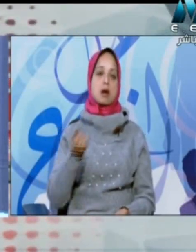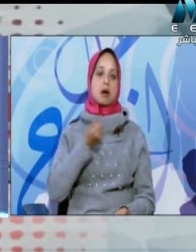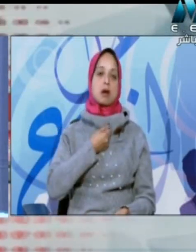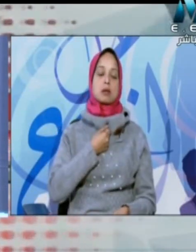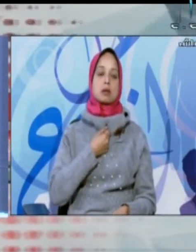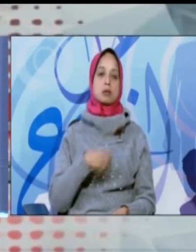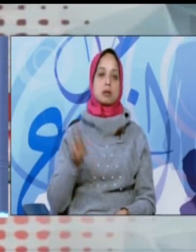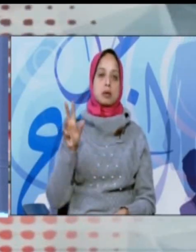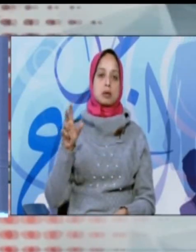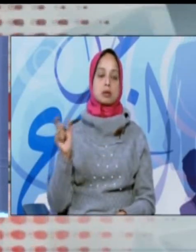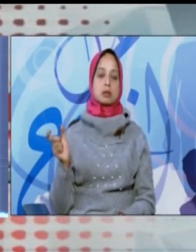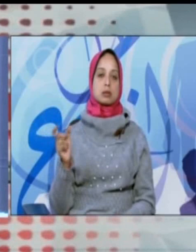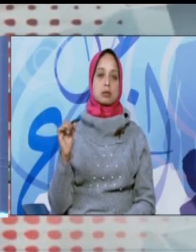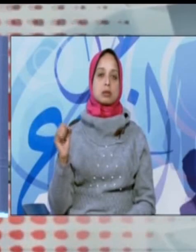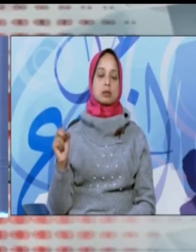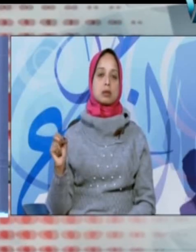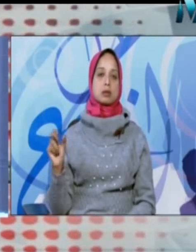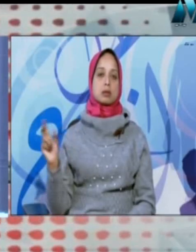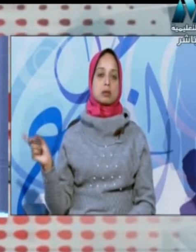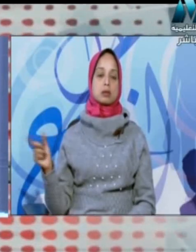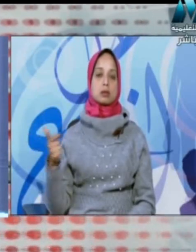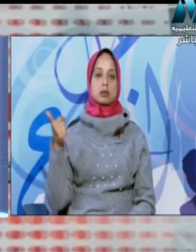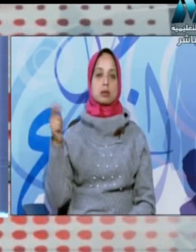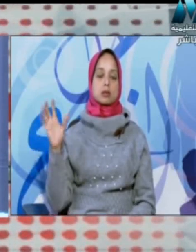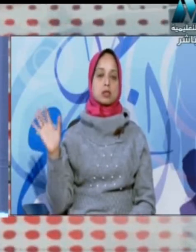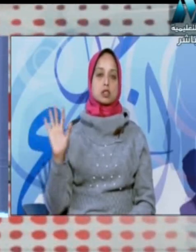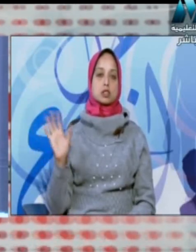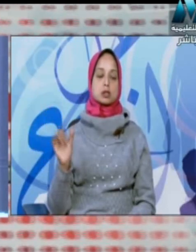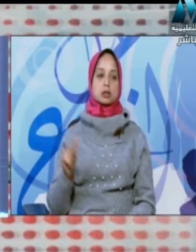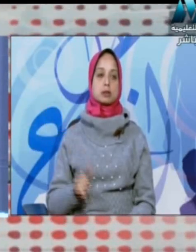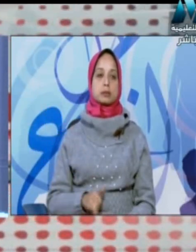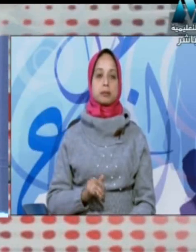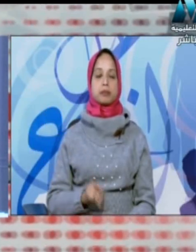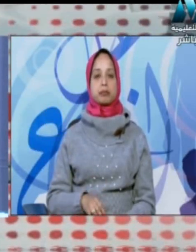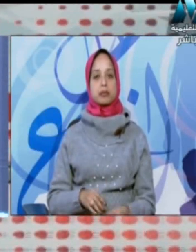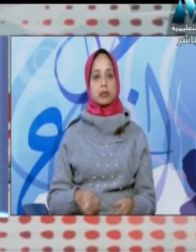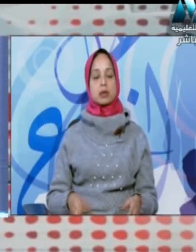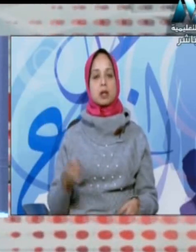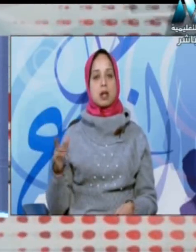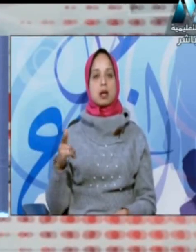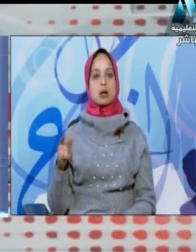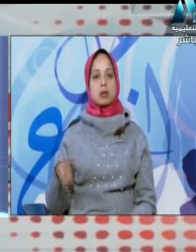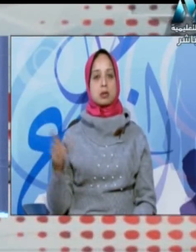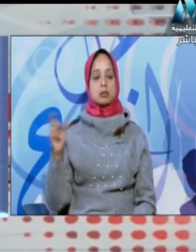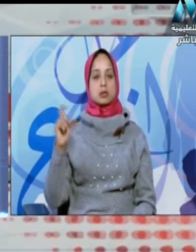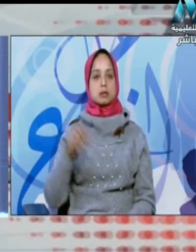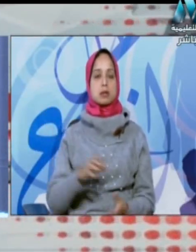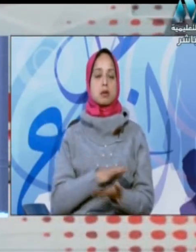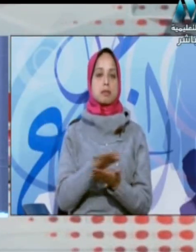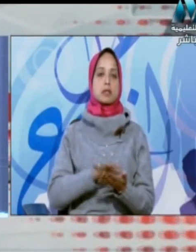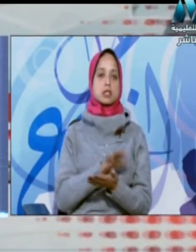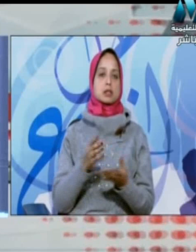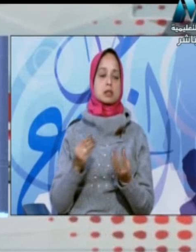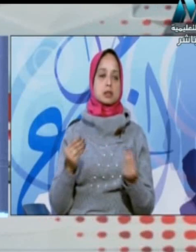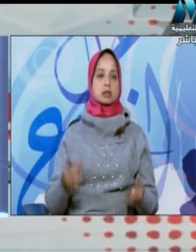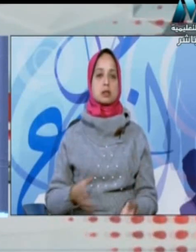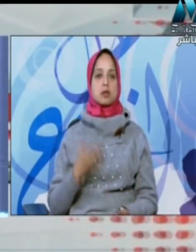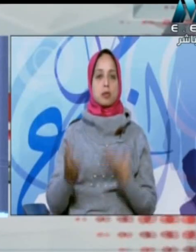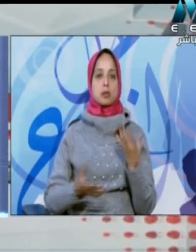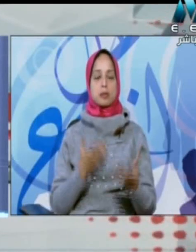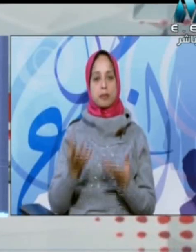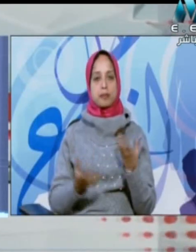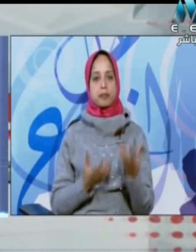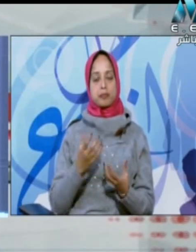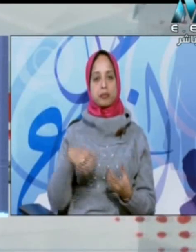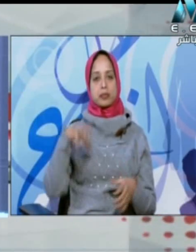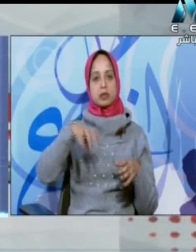الجماعه. طبعا لما الايه الاخوان زاد خطرهم في الفتره دي وحصلت لهم مشاكل كبيره زي الحريقات اللي حصلت في الفتره